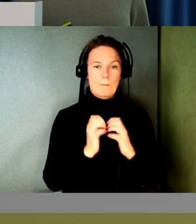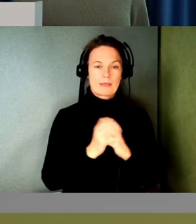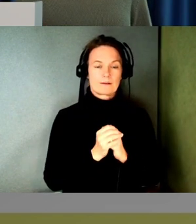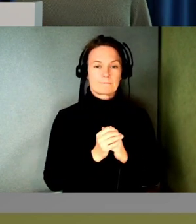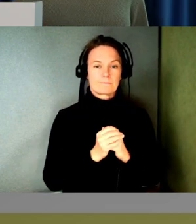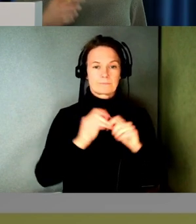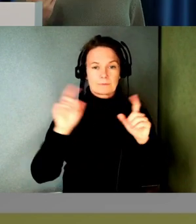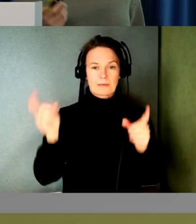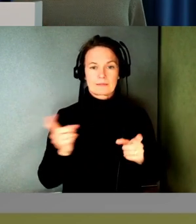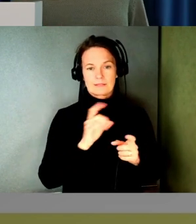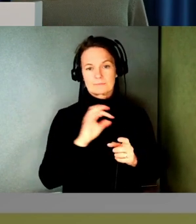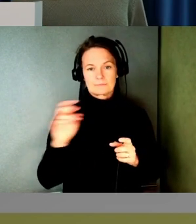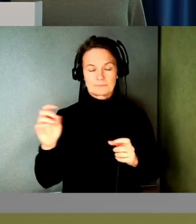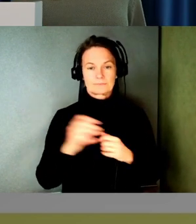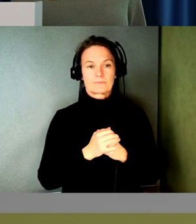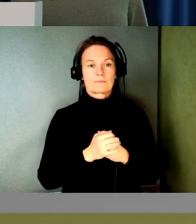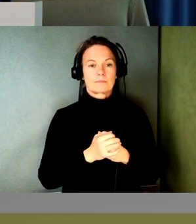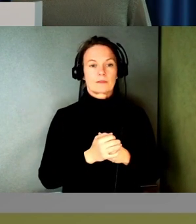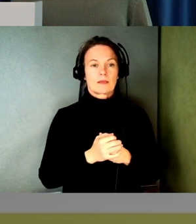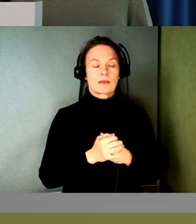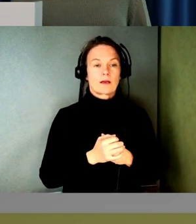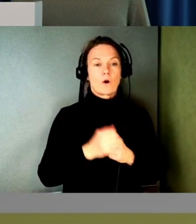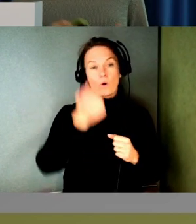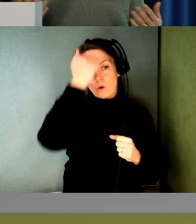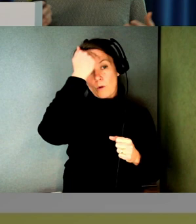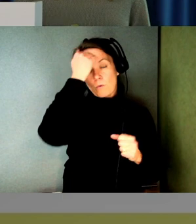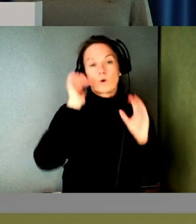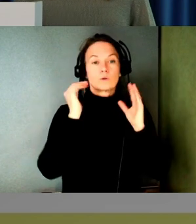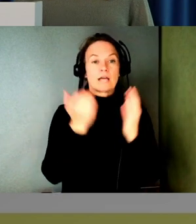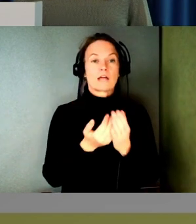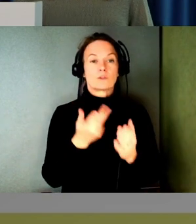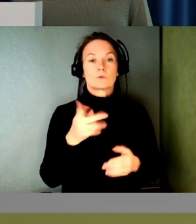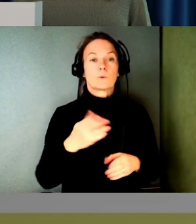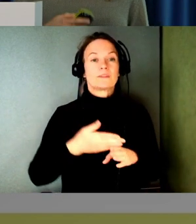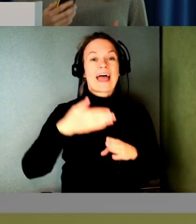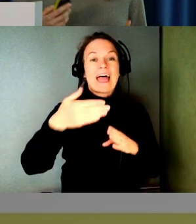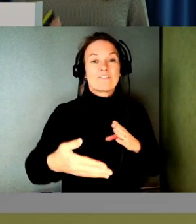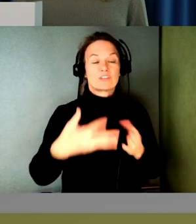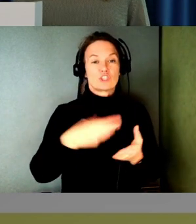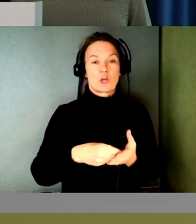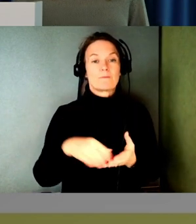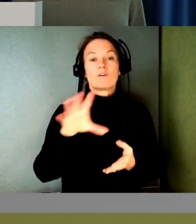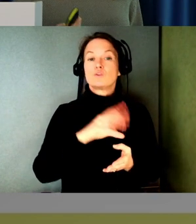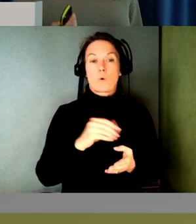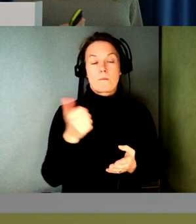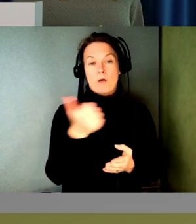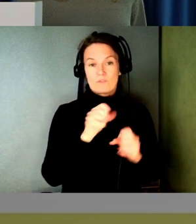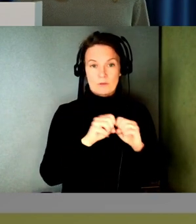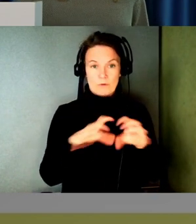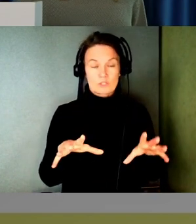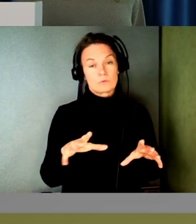att ta hand om kunden efter köpet för även då Eh finns det ju faktiskt information som behöver förmedlas kanske om